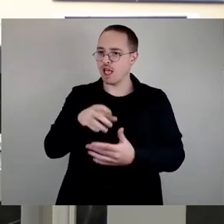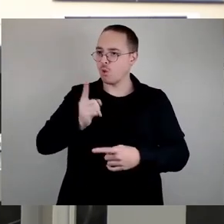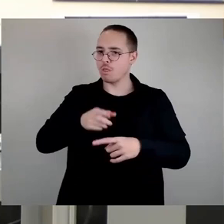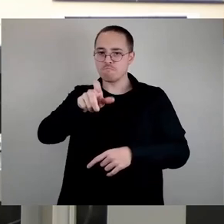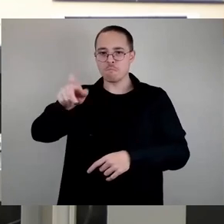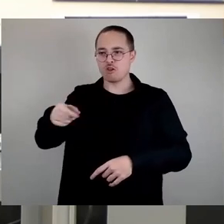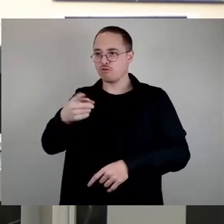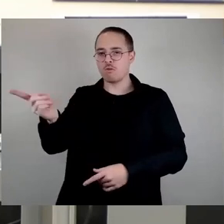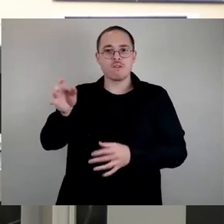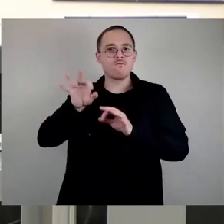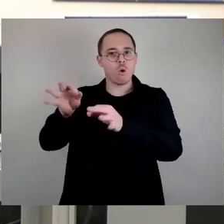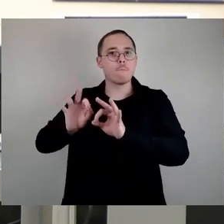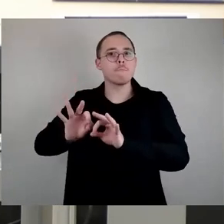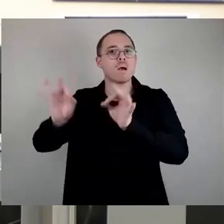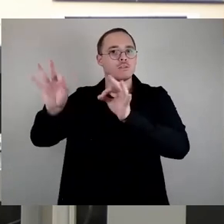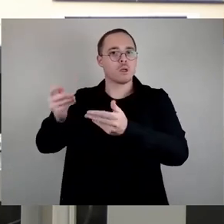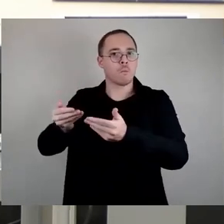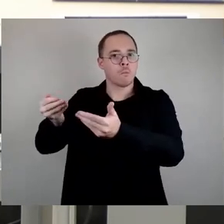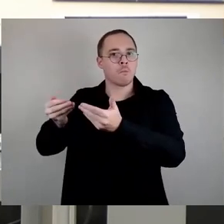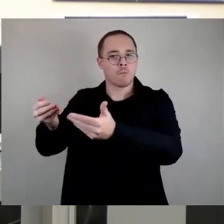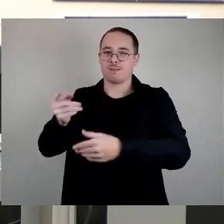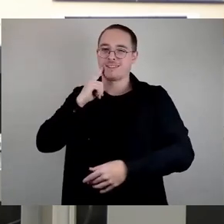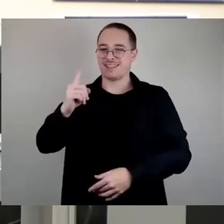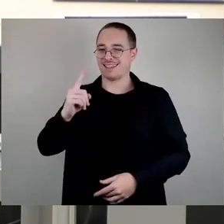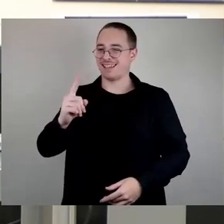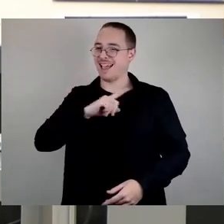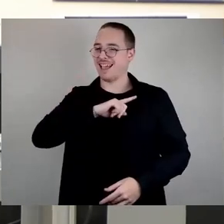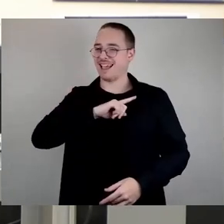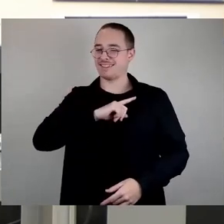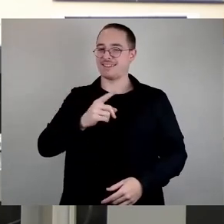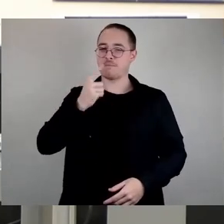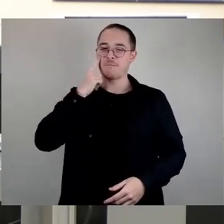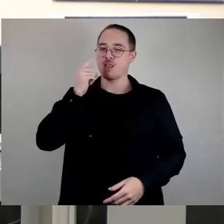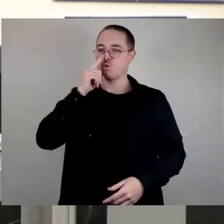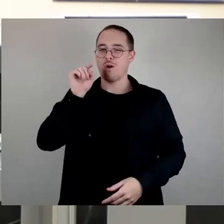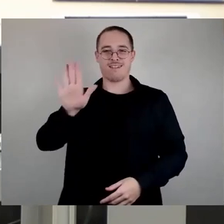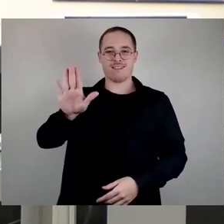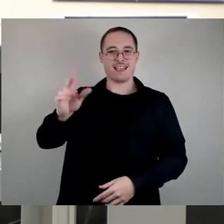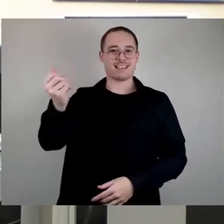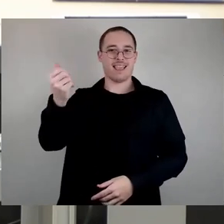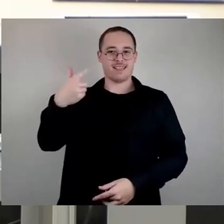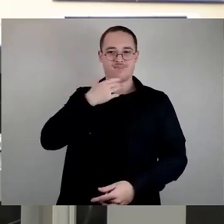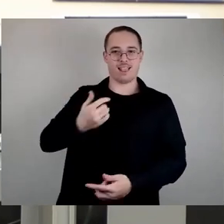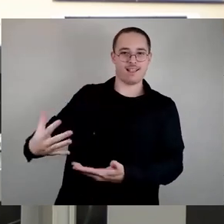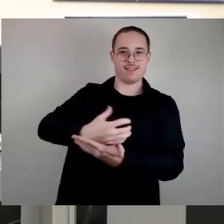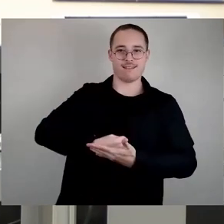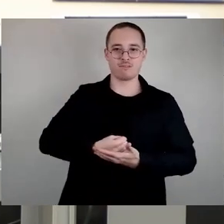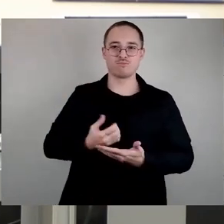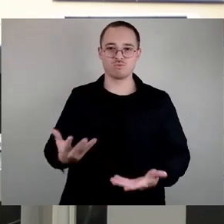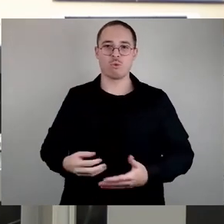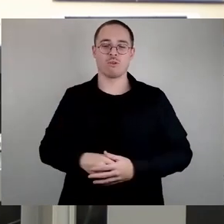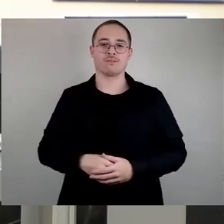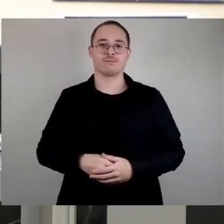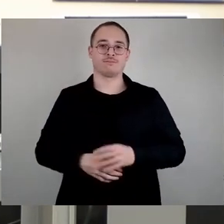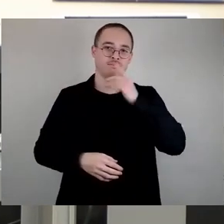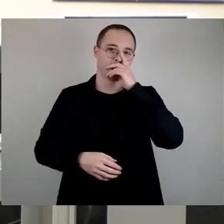einkaufen kommen. Die ganzen Planungen sind ja an der Stelle auch schon wieder im Prinzip Makulatur, dann, die er uns damals vorgestellt hat. Hier wird eine Änderung